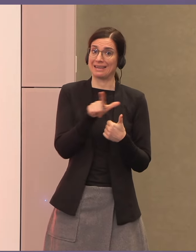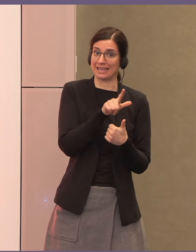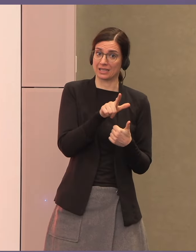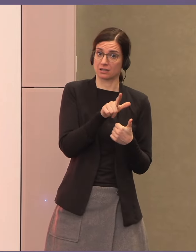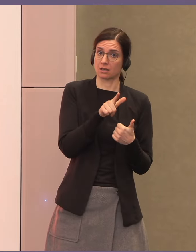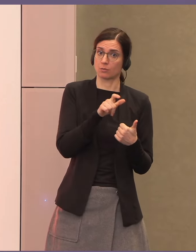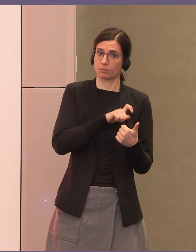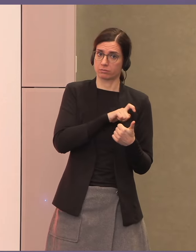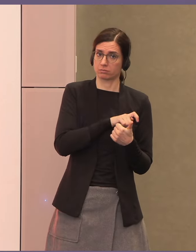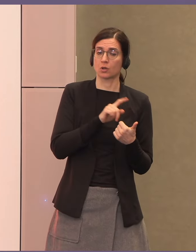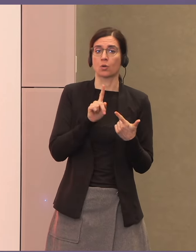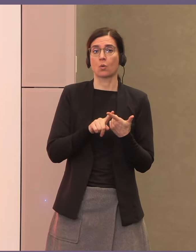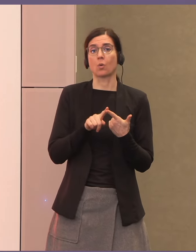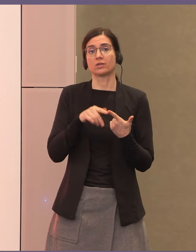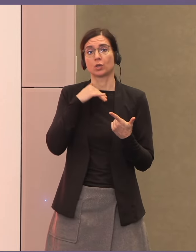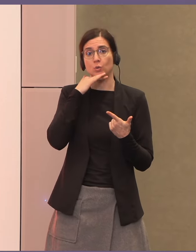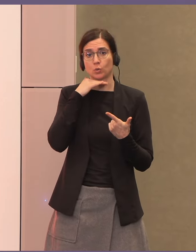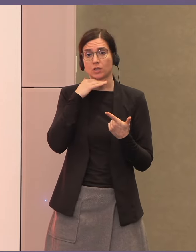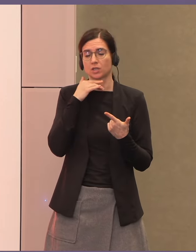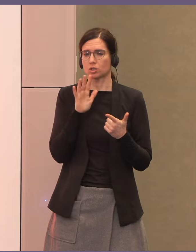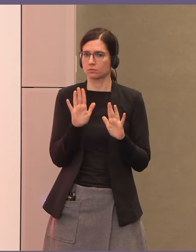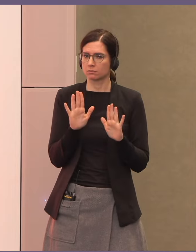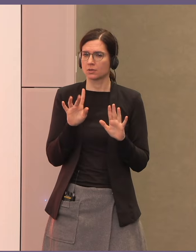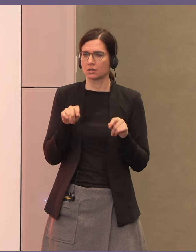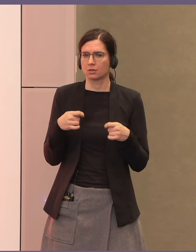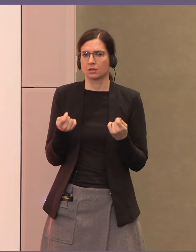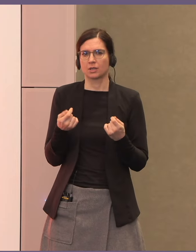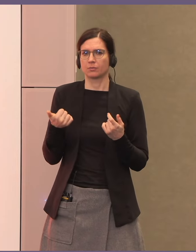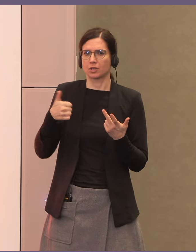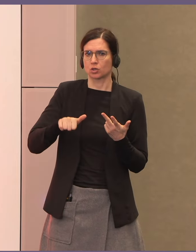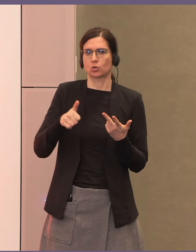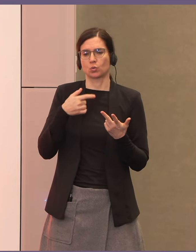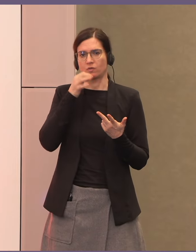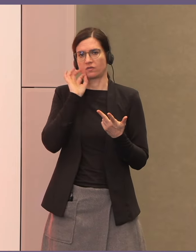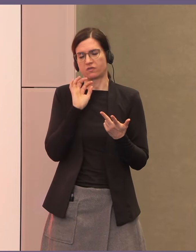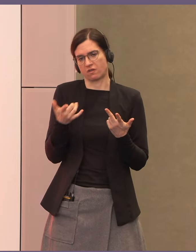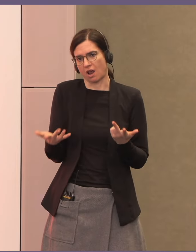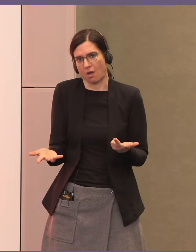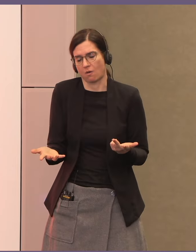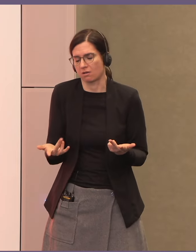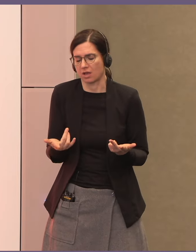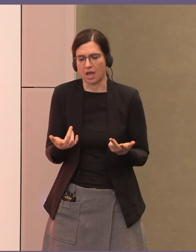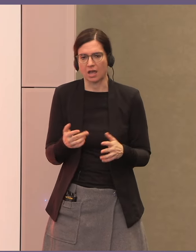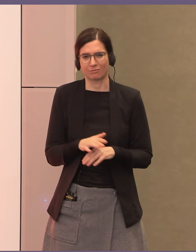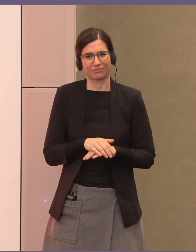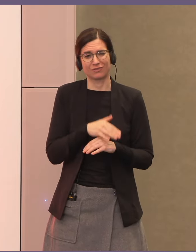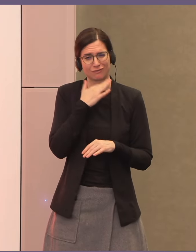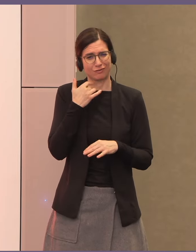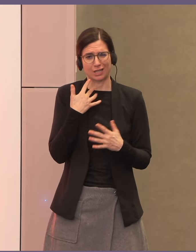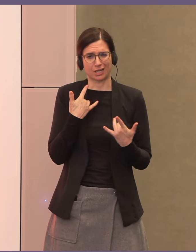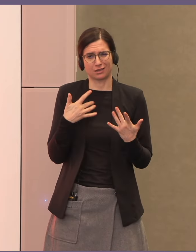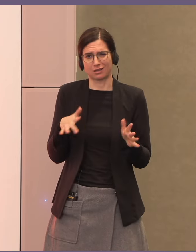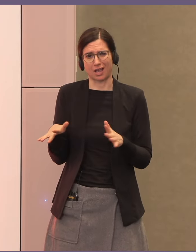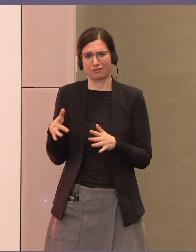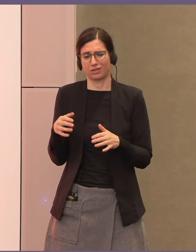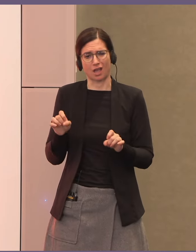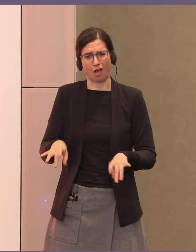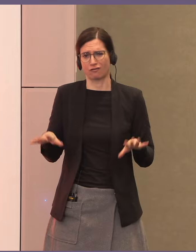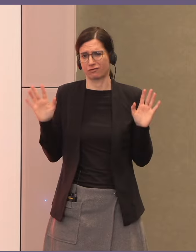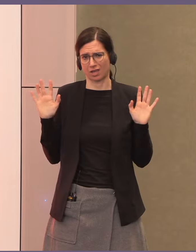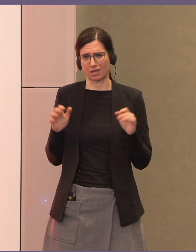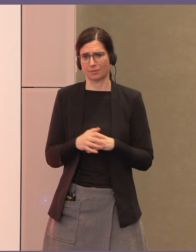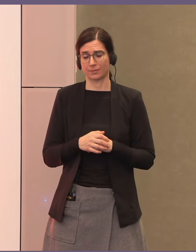mit einer intersektionalen Diskriminierung konfrontiert, die sie auch rasch wieder von den Hörsaalbänken vertrieben. Sie müssen sich das so vorstellen.